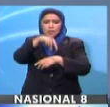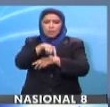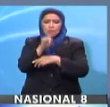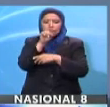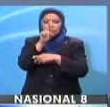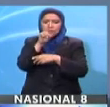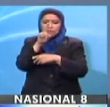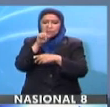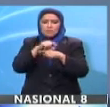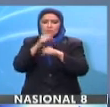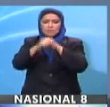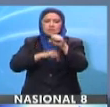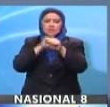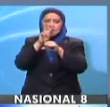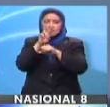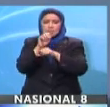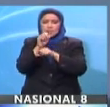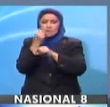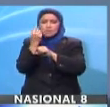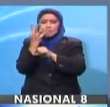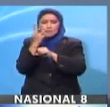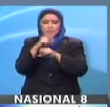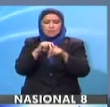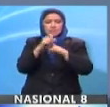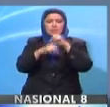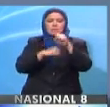comp4 there in